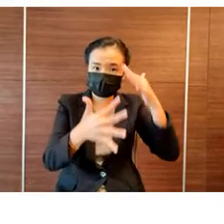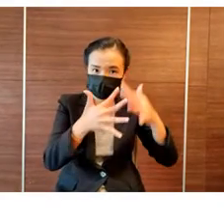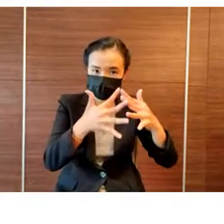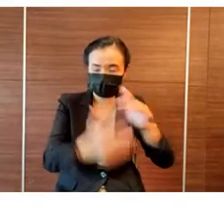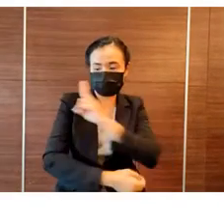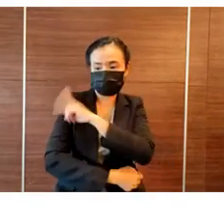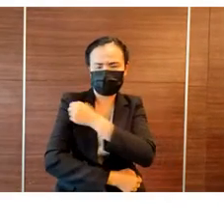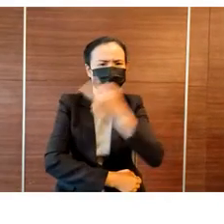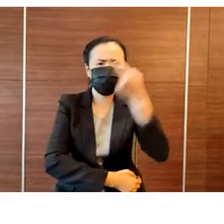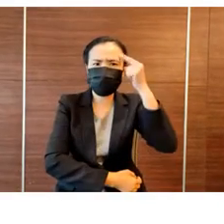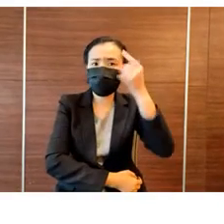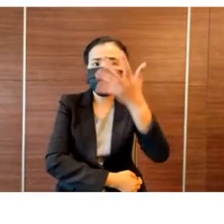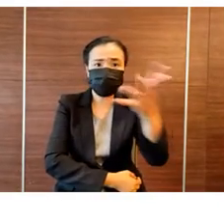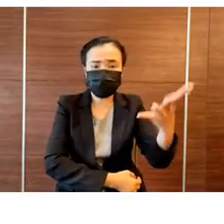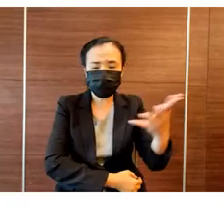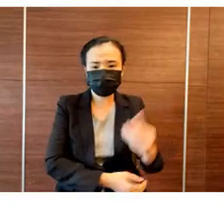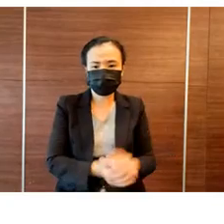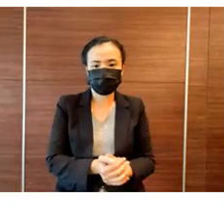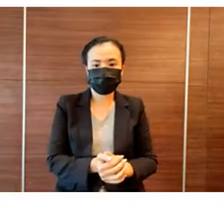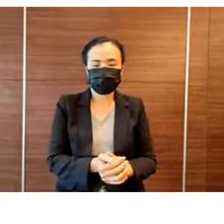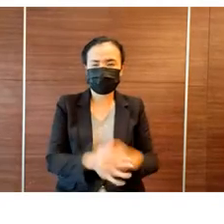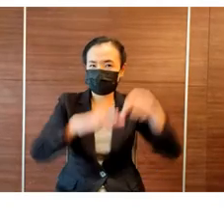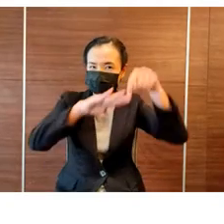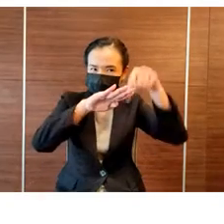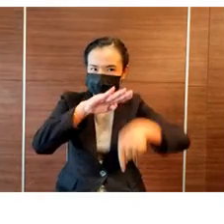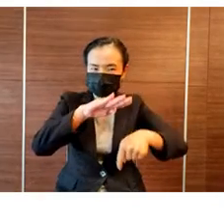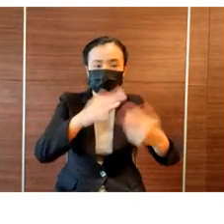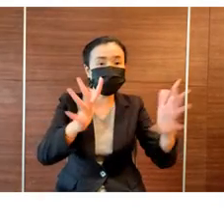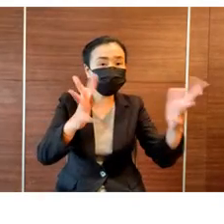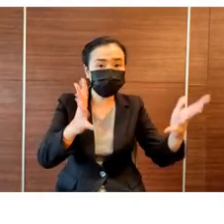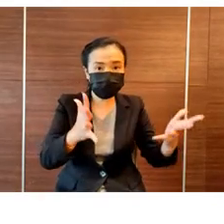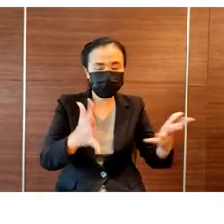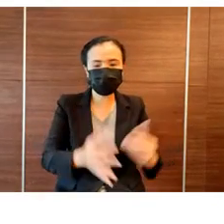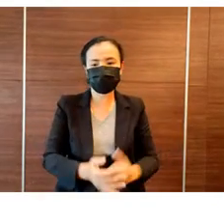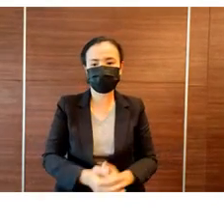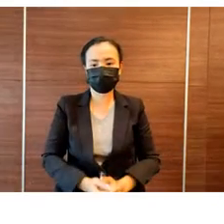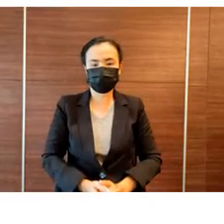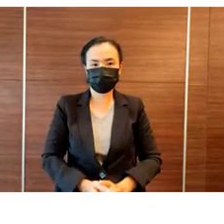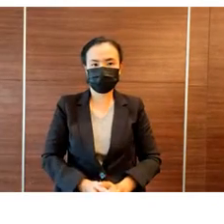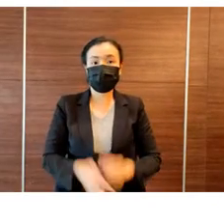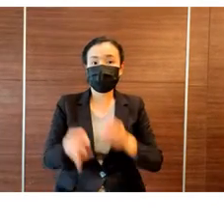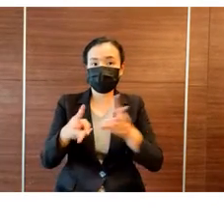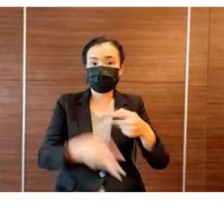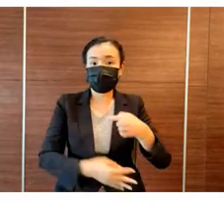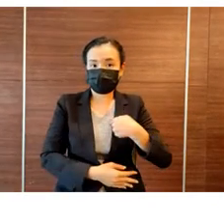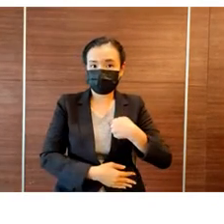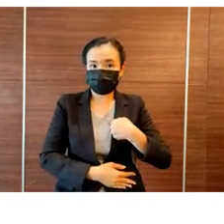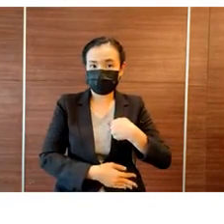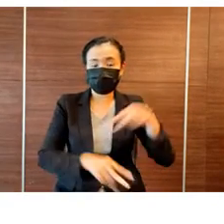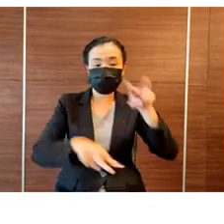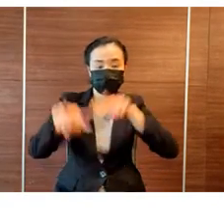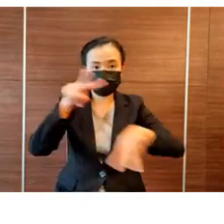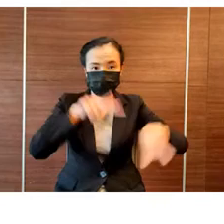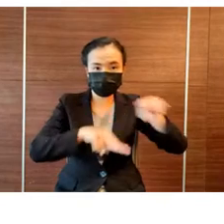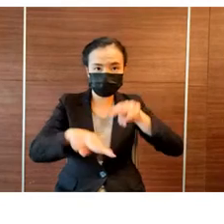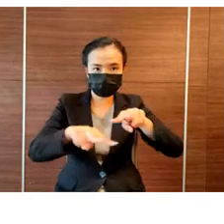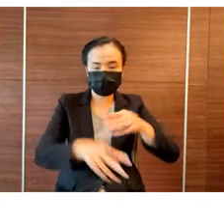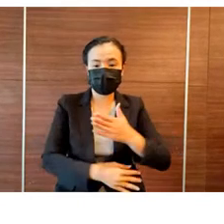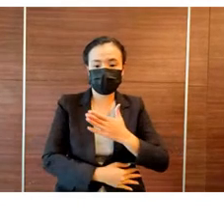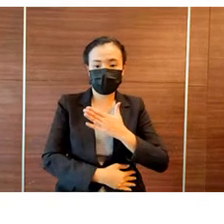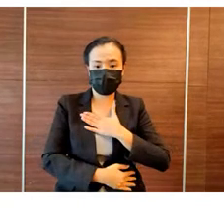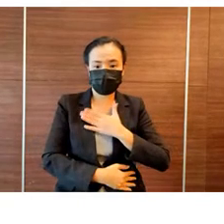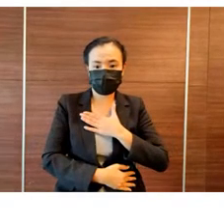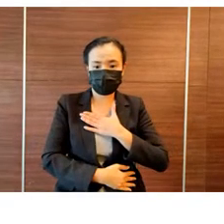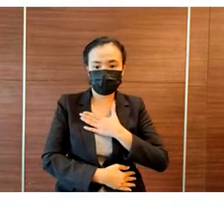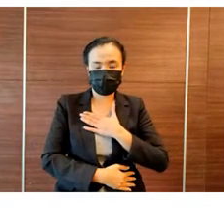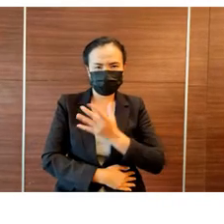ยวชาญเองเขาจะดูคลุมๆคร่าวๆแต่เจาะลึกเองยังไม่มีเลยเพราะฉะนั้นเนี่ยรูปแบบที่ผมใช้ทั้งหมดในการดูแลจะเป็นรูปแบบที่ผม